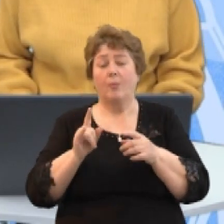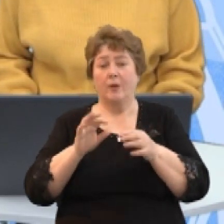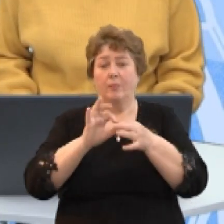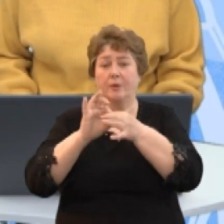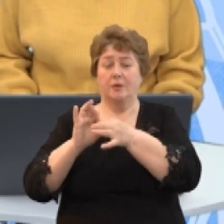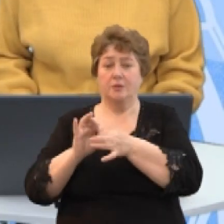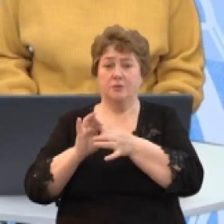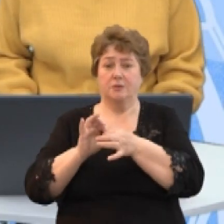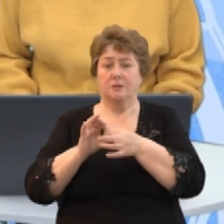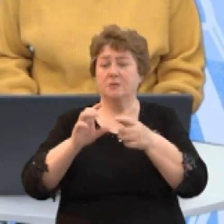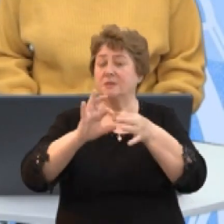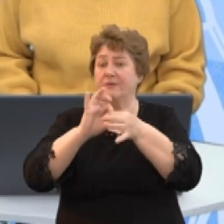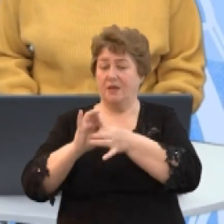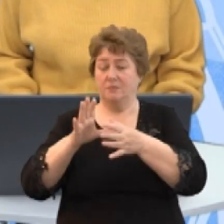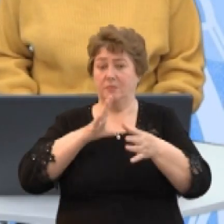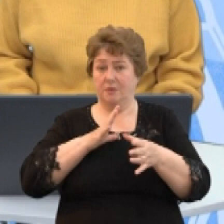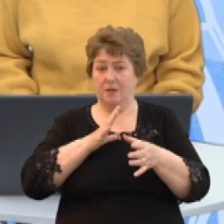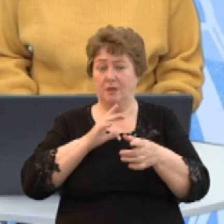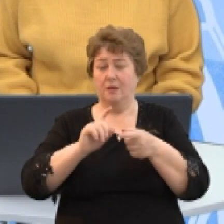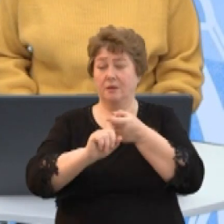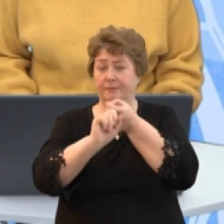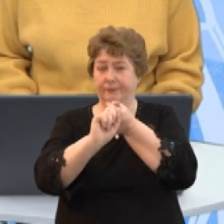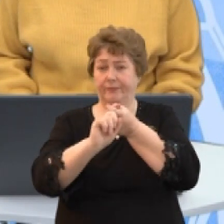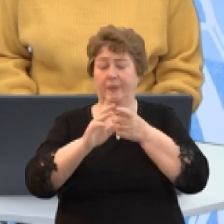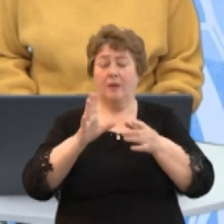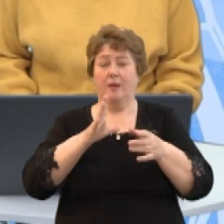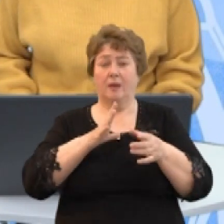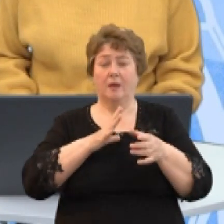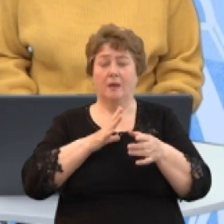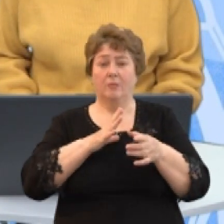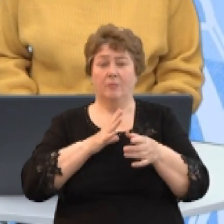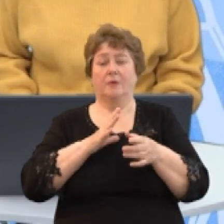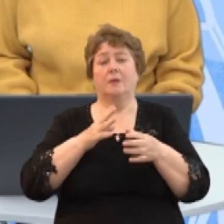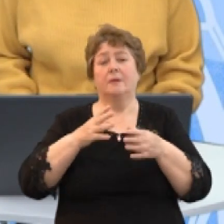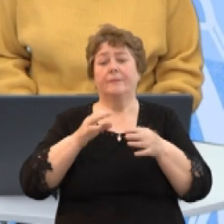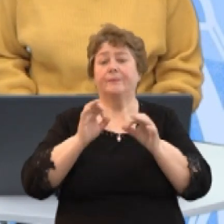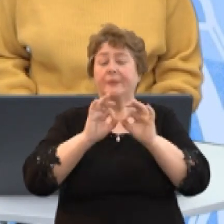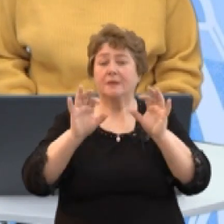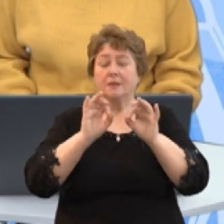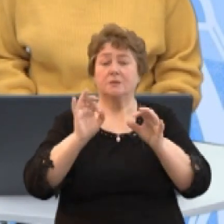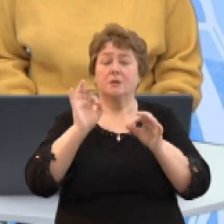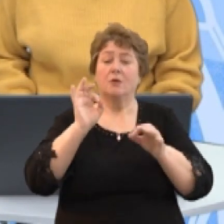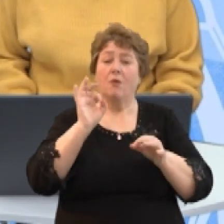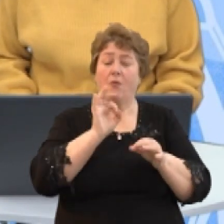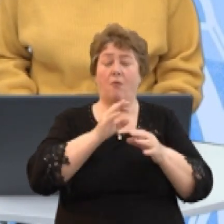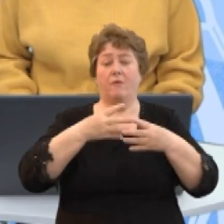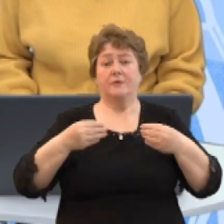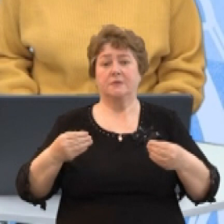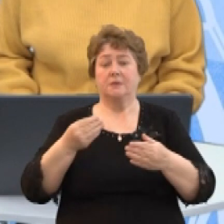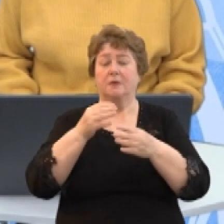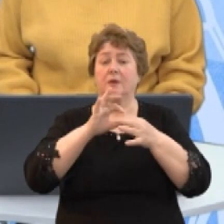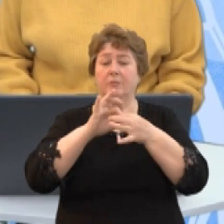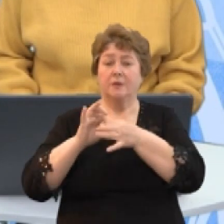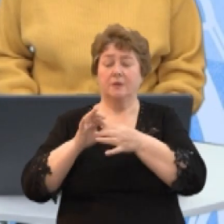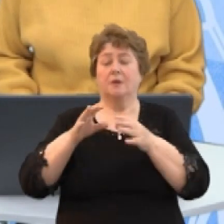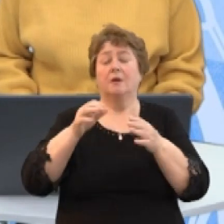были взаимосвязаны и у нас получился текст о весне в предложениях пожалуйста найдите